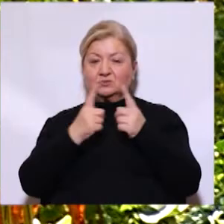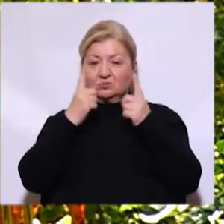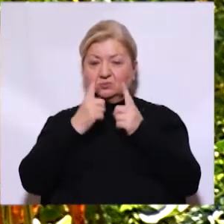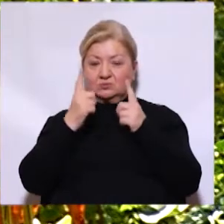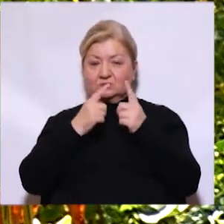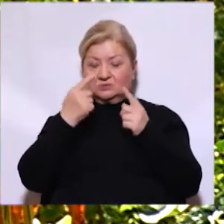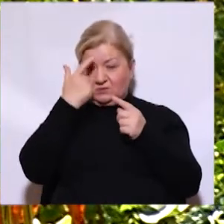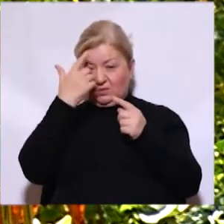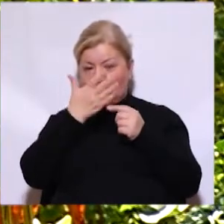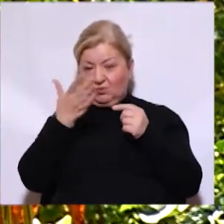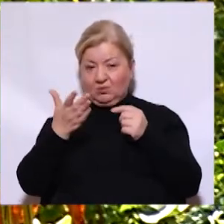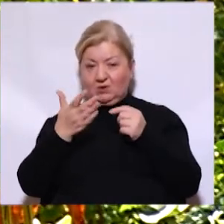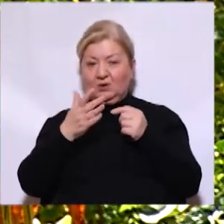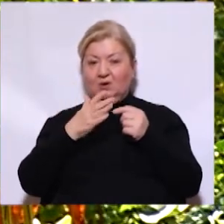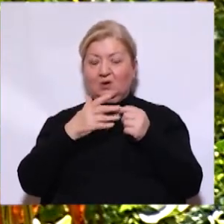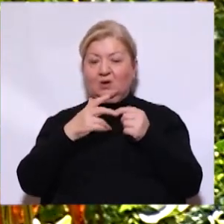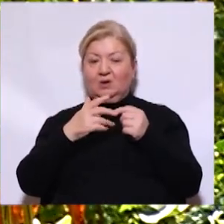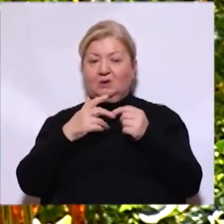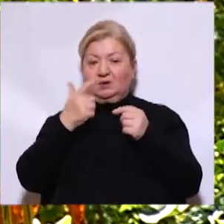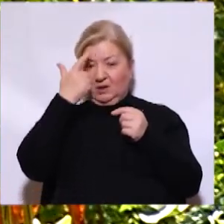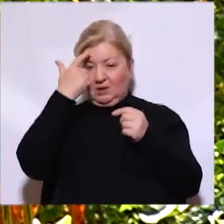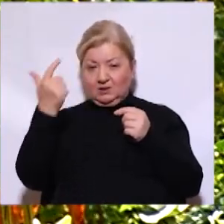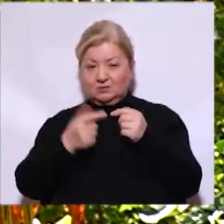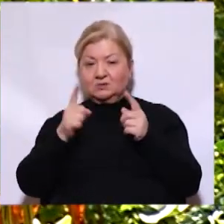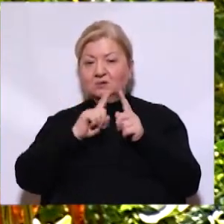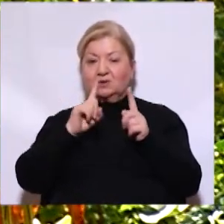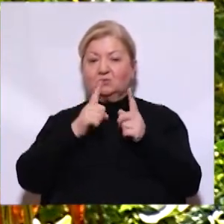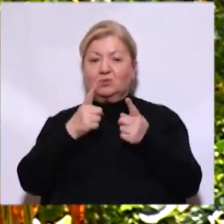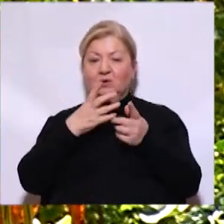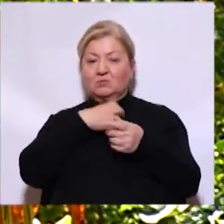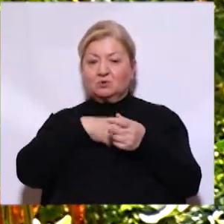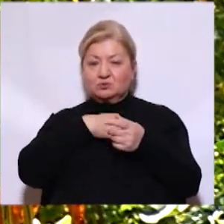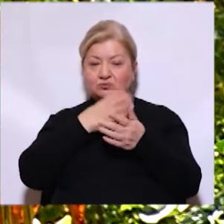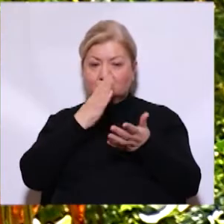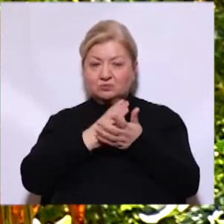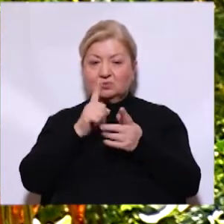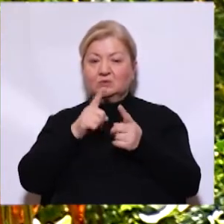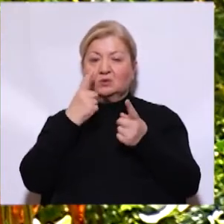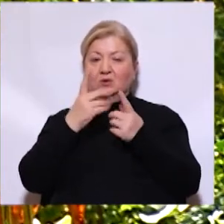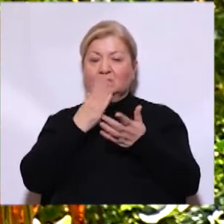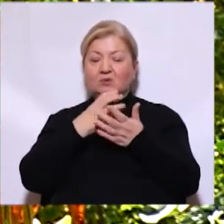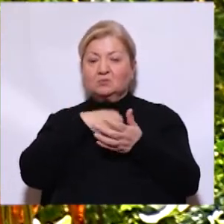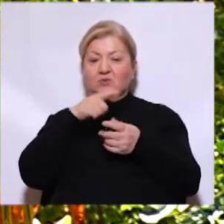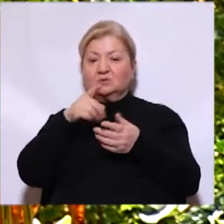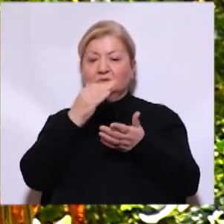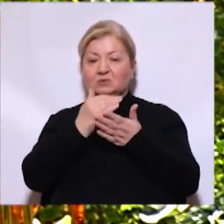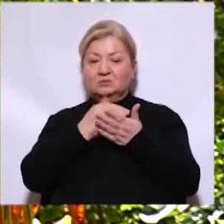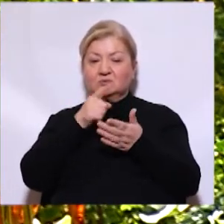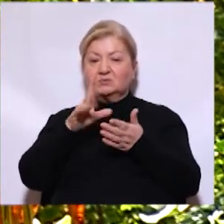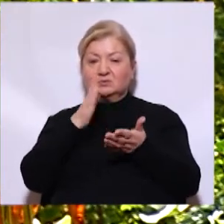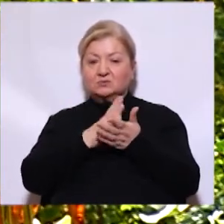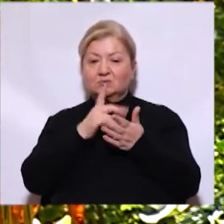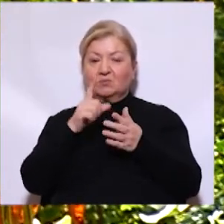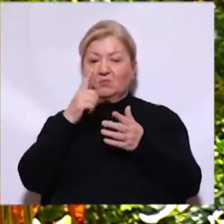სამოქალაქო განათლება, ეს საგანი რა სწავლობს, რატო არის მნიშვნელოვანი და ერთ-ერთი ყველაზე მნიშვნელოვანი იმიტომ არის, რომ ეს საგანი